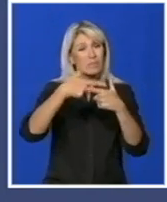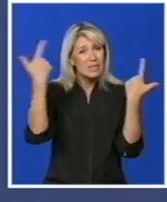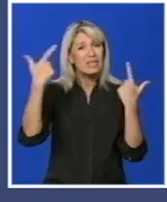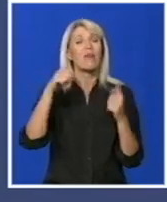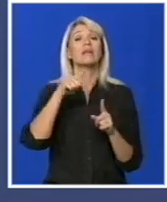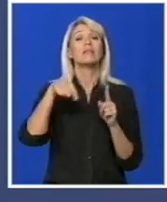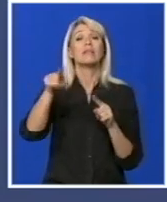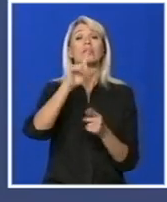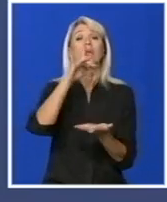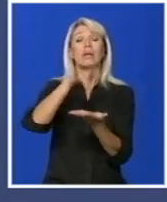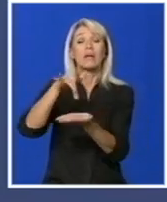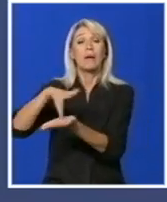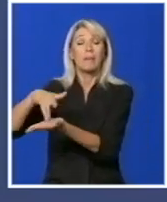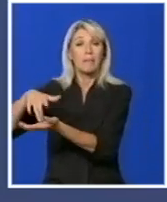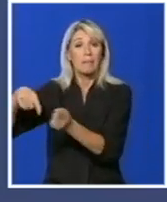ti delovi